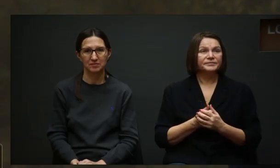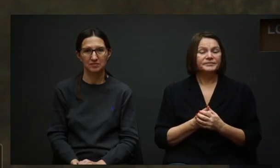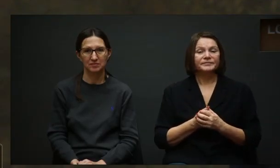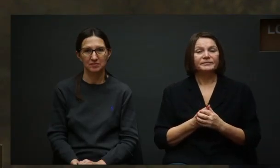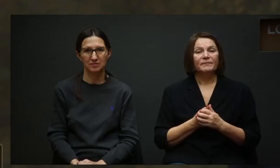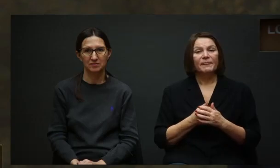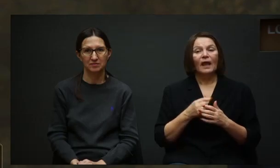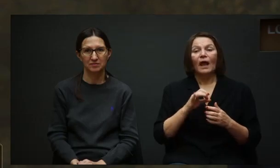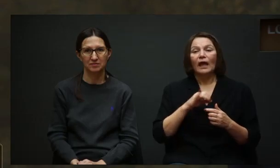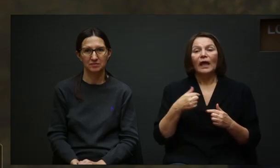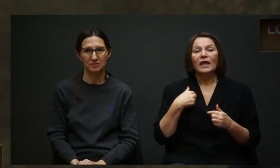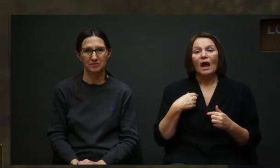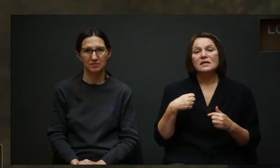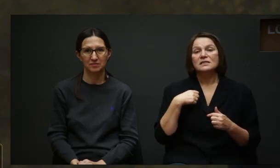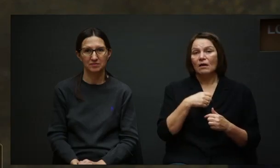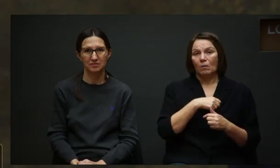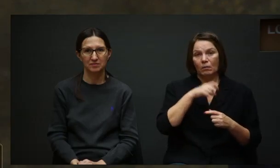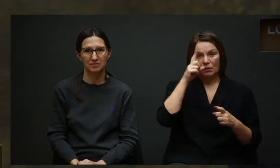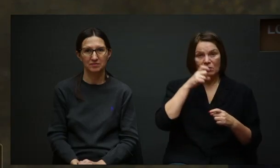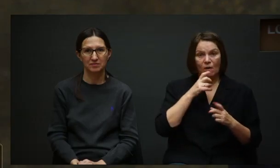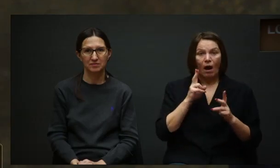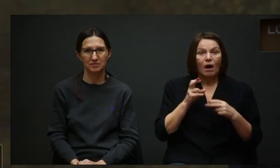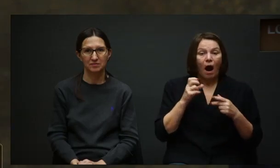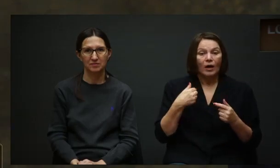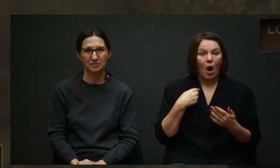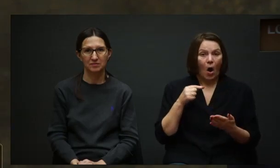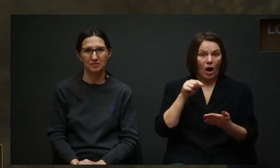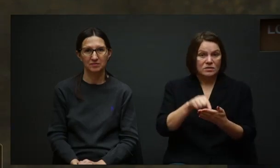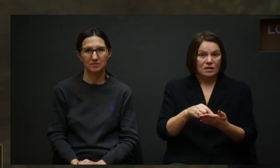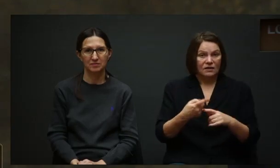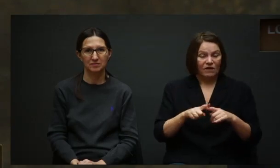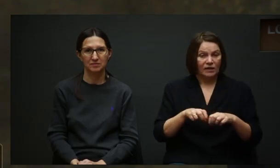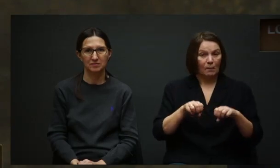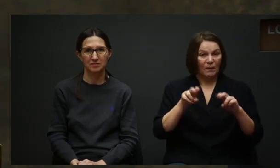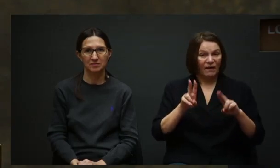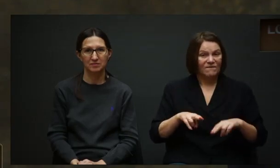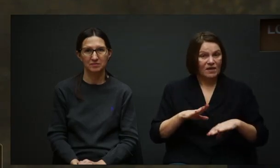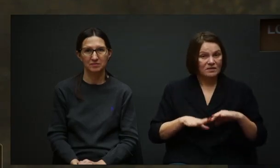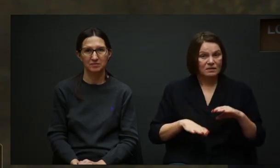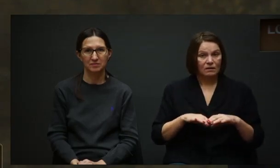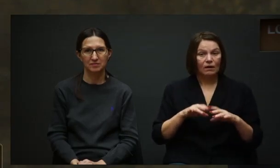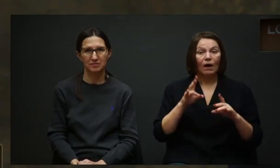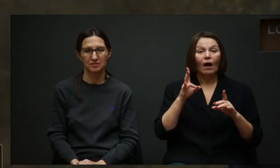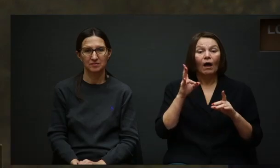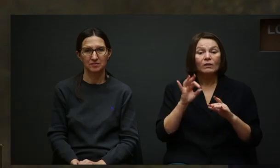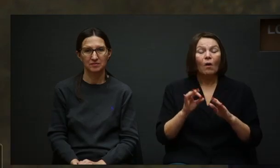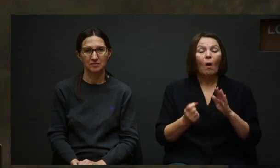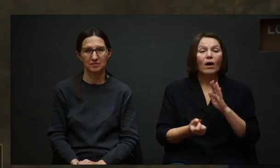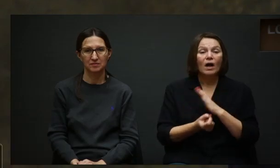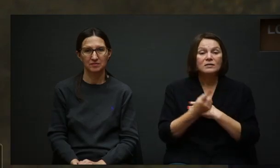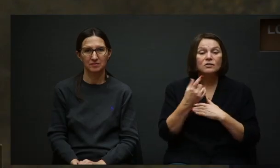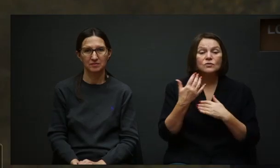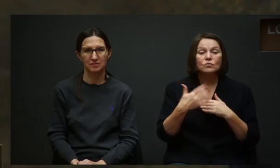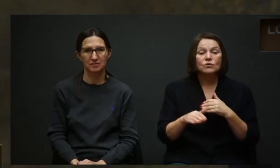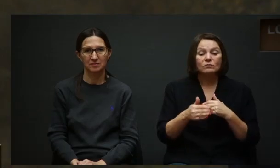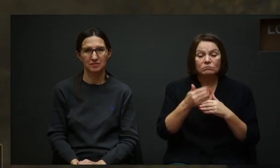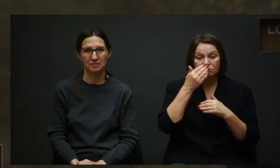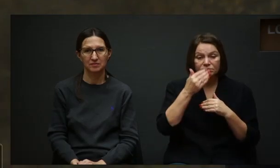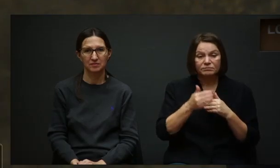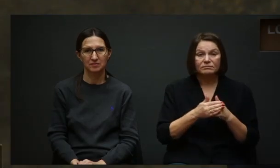И я даже сам не понимаю, как я вдруг оказался в профессии, но оказался и уже шагу